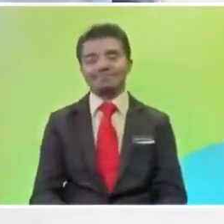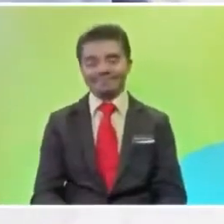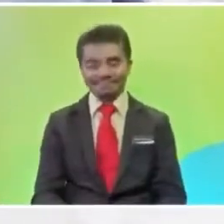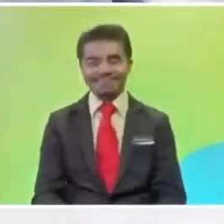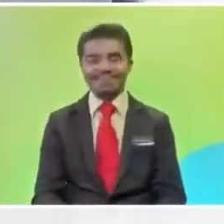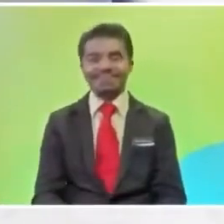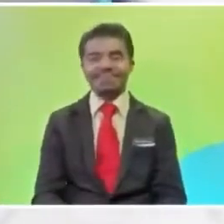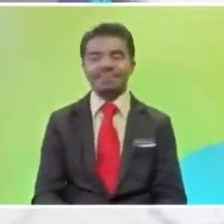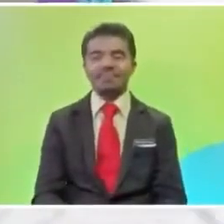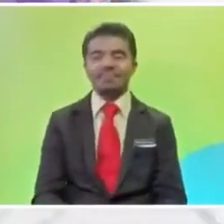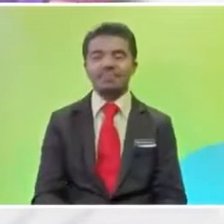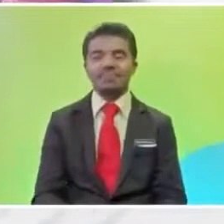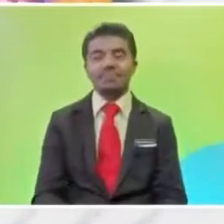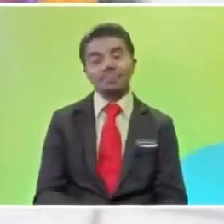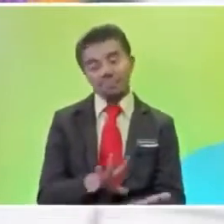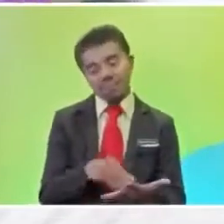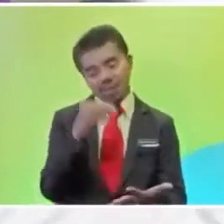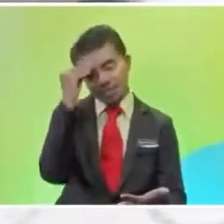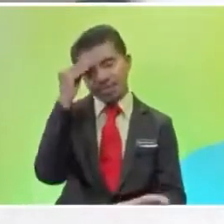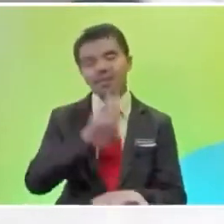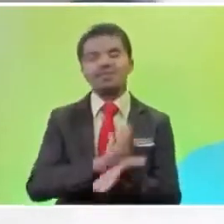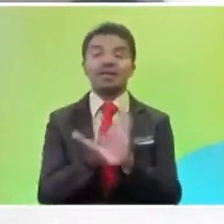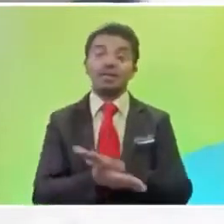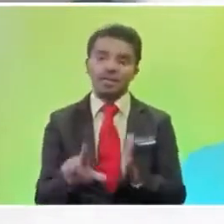dekat situ yang menjadikan pembelajaran kita jadi